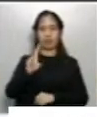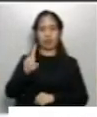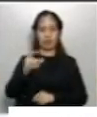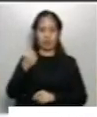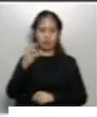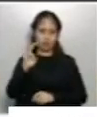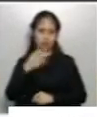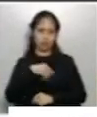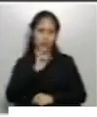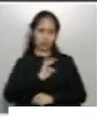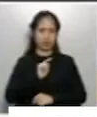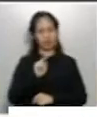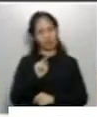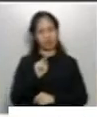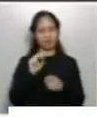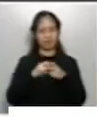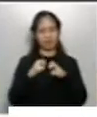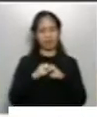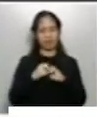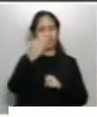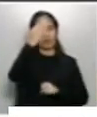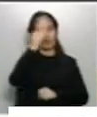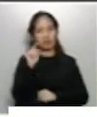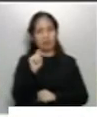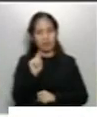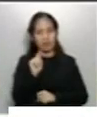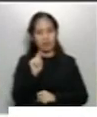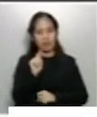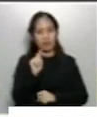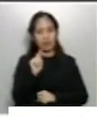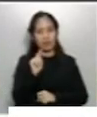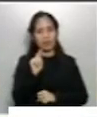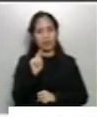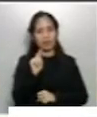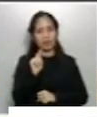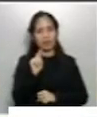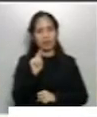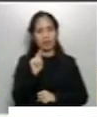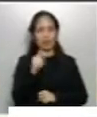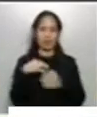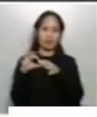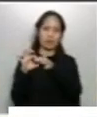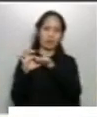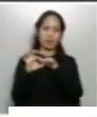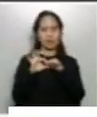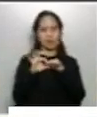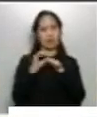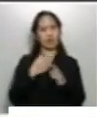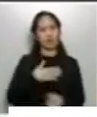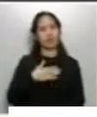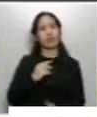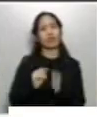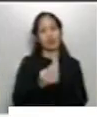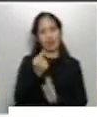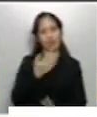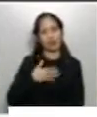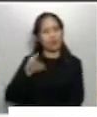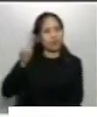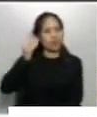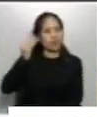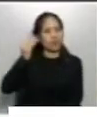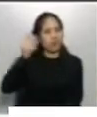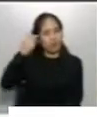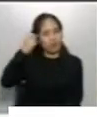องใจอยู่ในเรื่องนี้เพราะมันไม่ได้เกี่ยวกับผมเข้าครั้งแรกนะผมเข้าใจผิดเลย